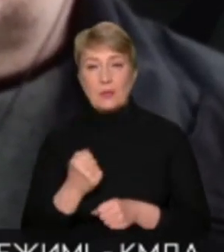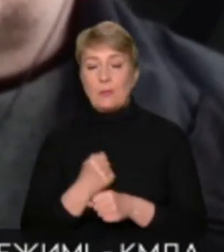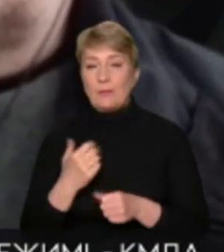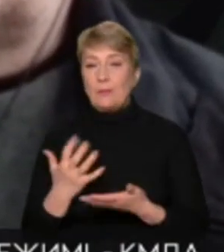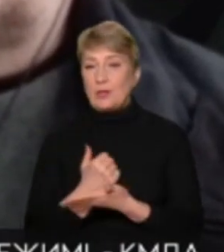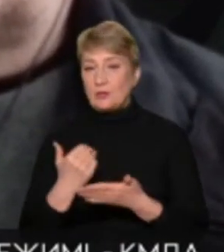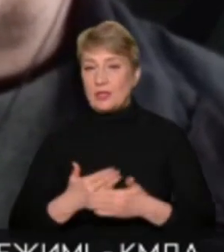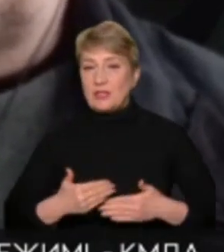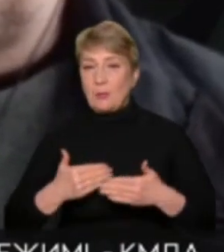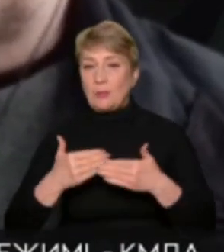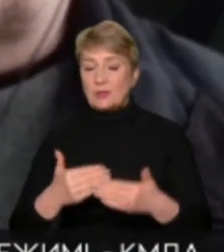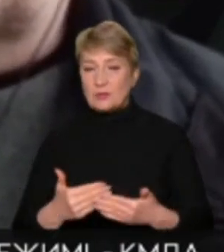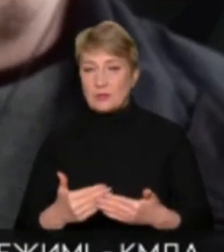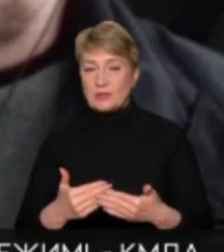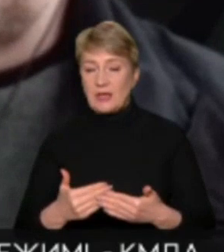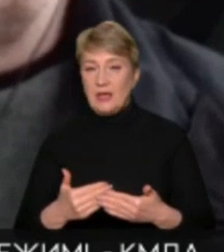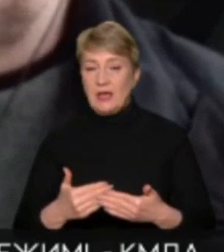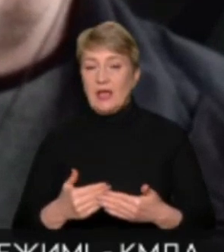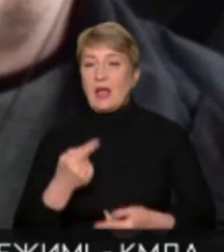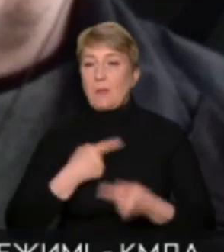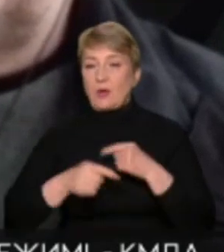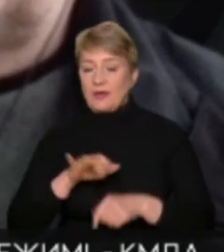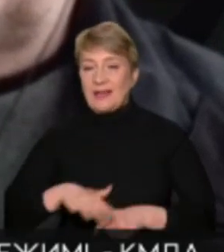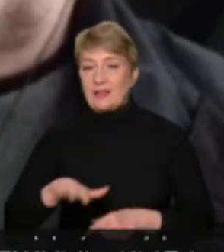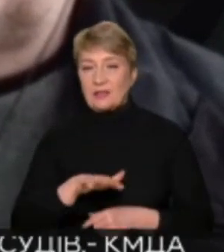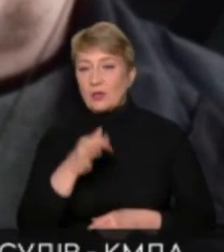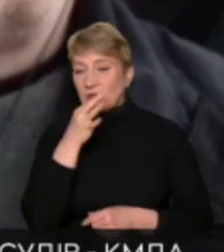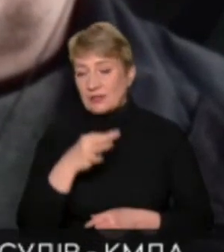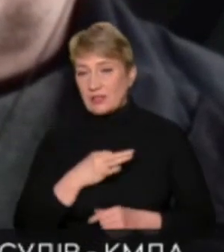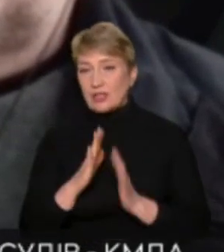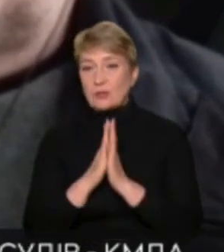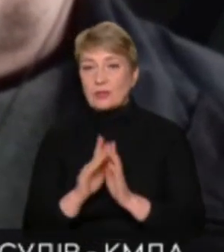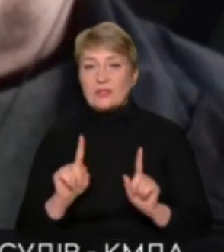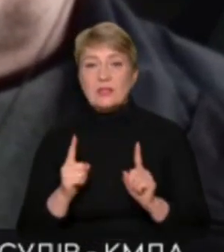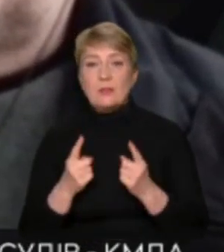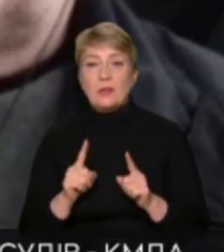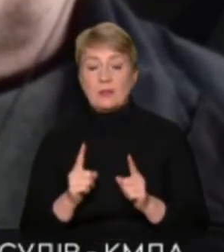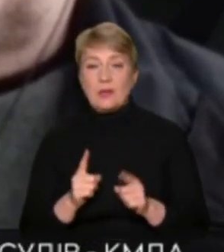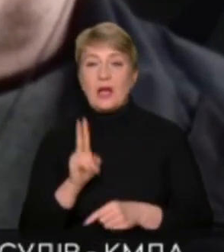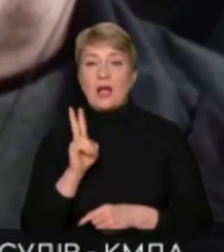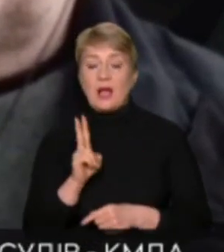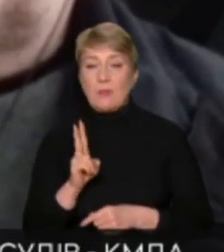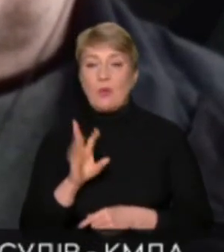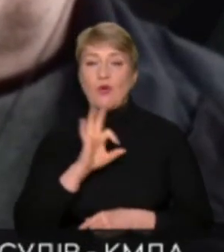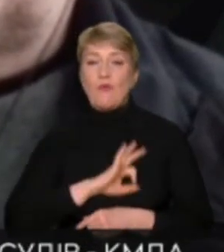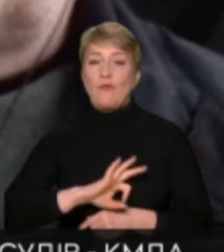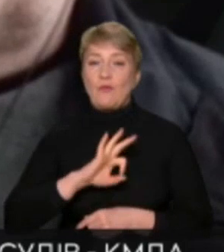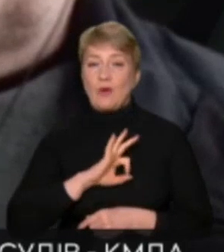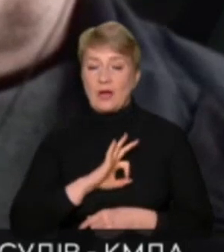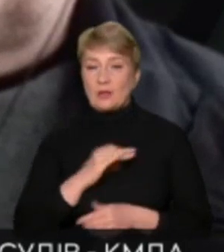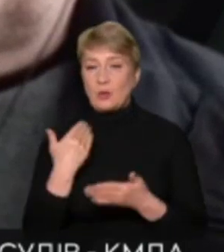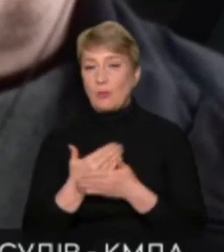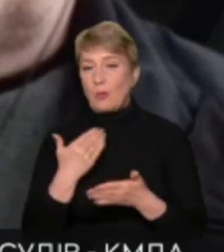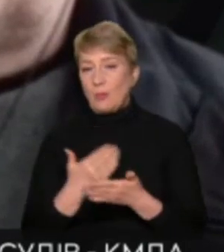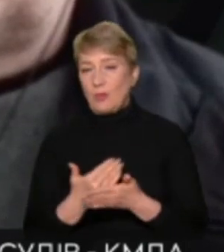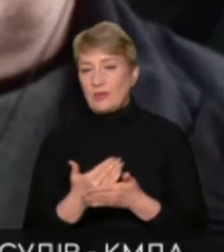армії, відвоювання, повернення територій. Скажіть, будь ласка, чому такий, кому вигідний оприлюднення подібних сценаріїв, і чому